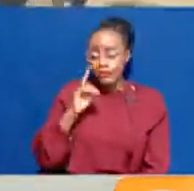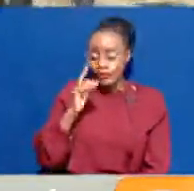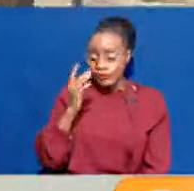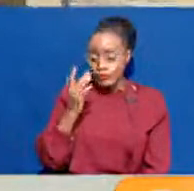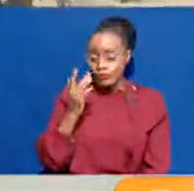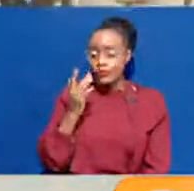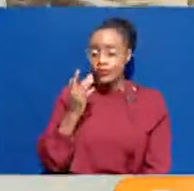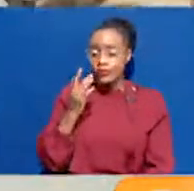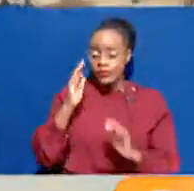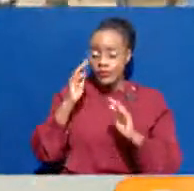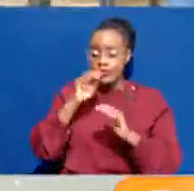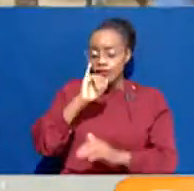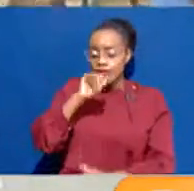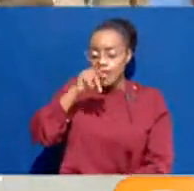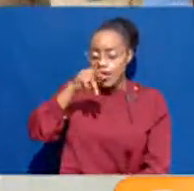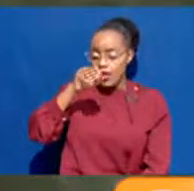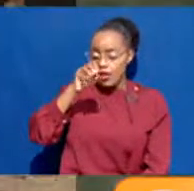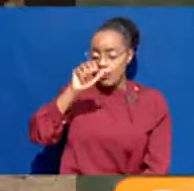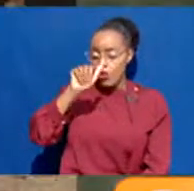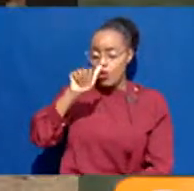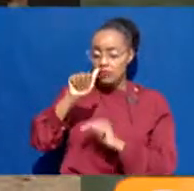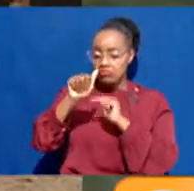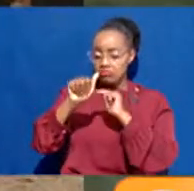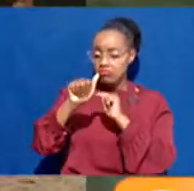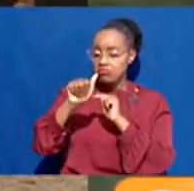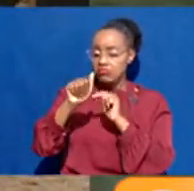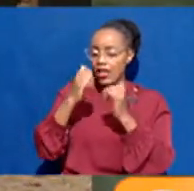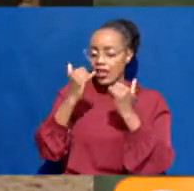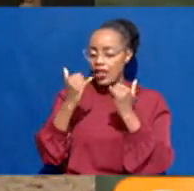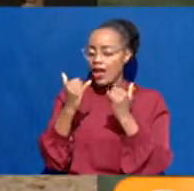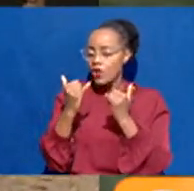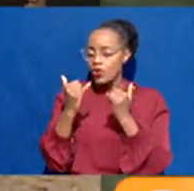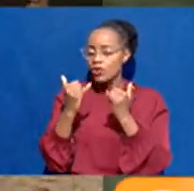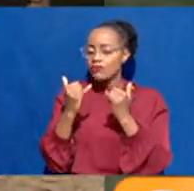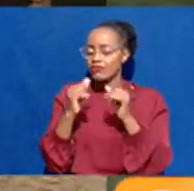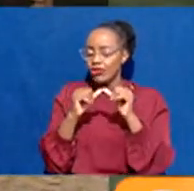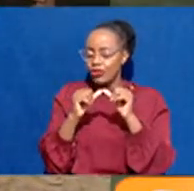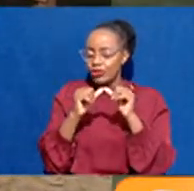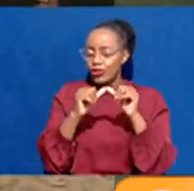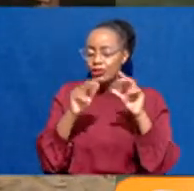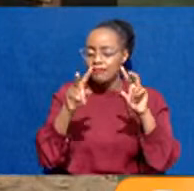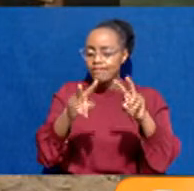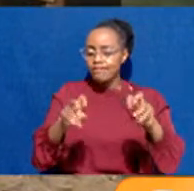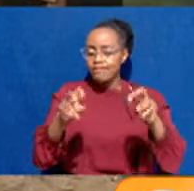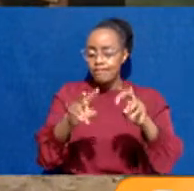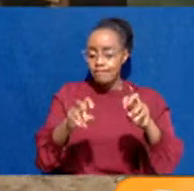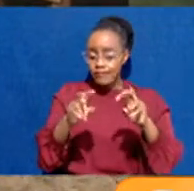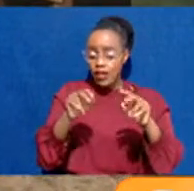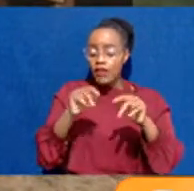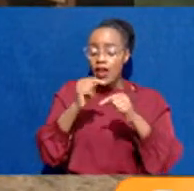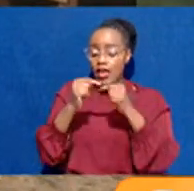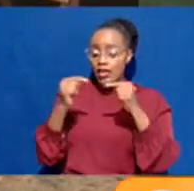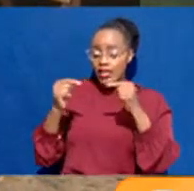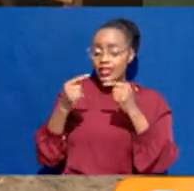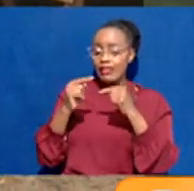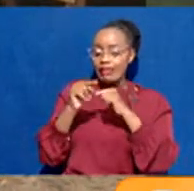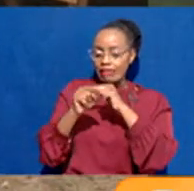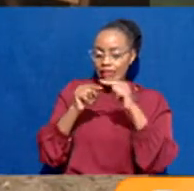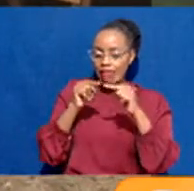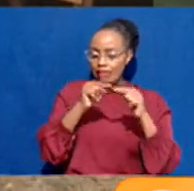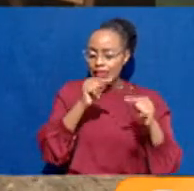Halmashauri ya kuangazia utendakazi wa polisi aipoa ikiendeleza uchunguzi dhidi ya madai ya